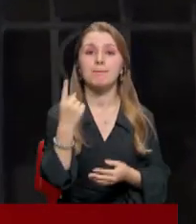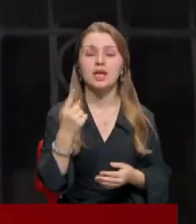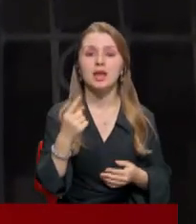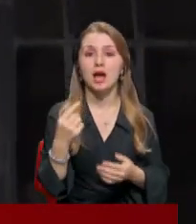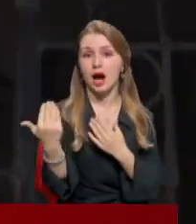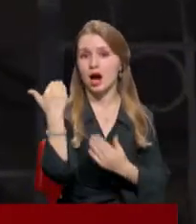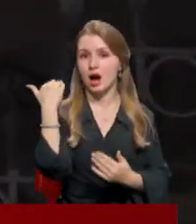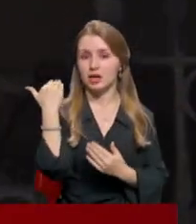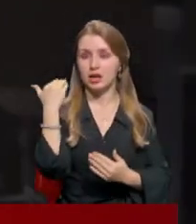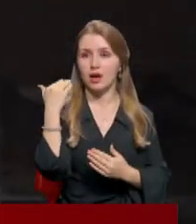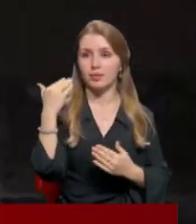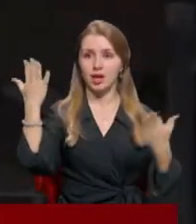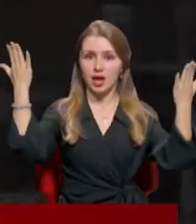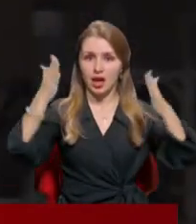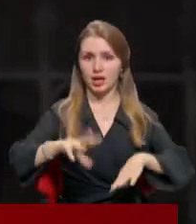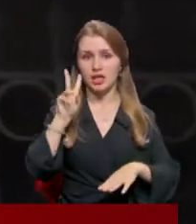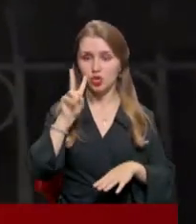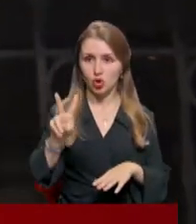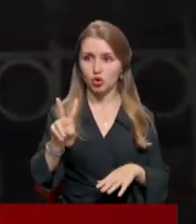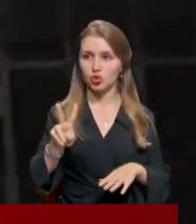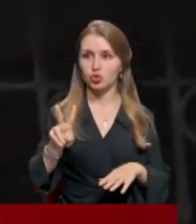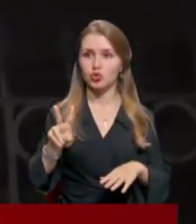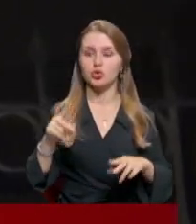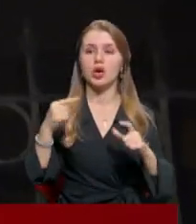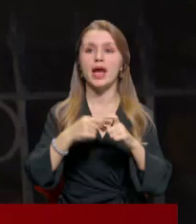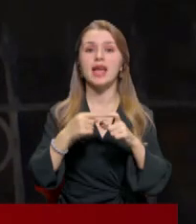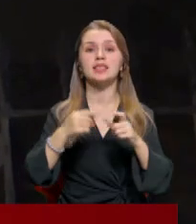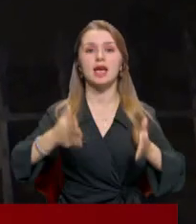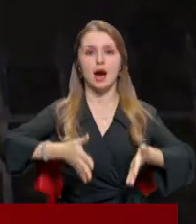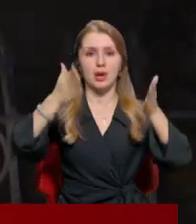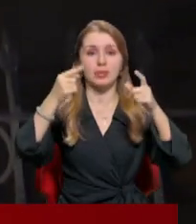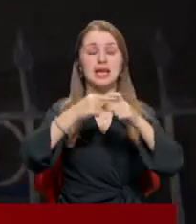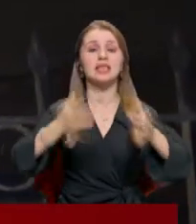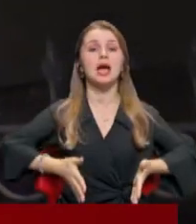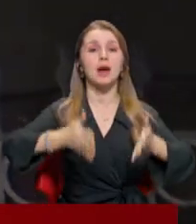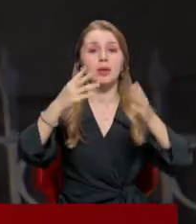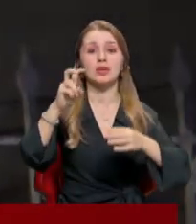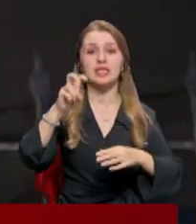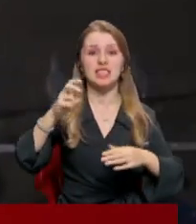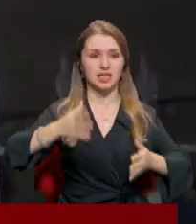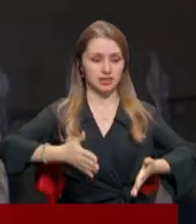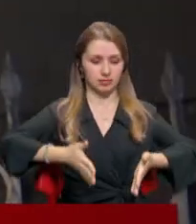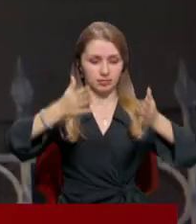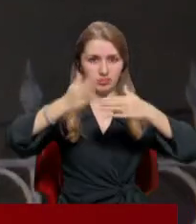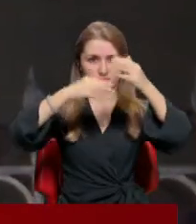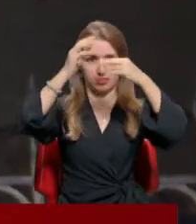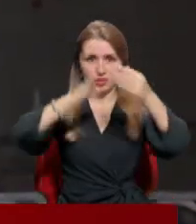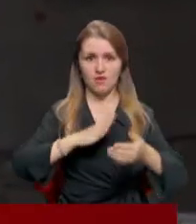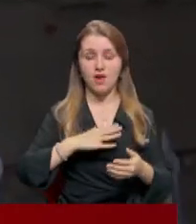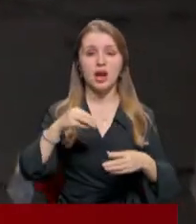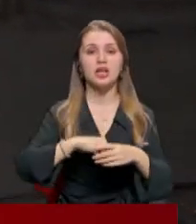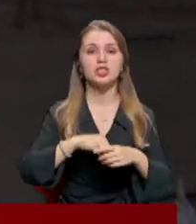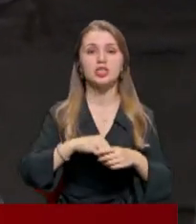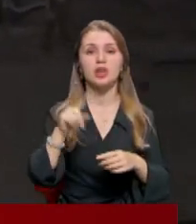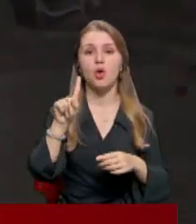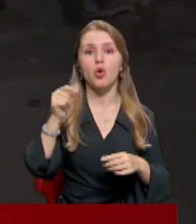tam arkamda enkazını gördüğünüz Ezgi Apartmanı'ydı. Ezgi Apartmanı 8 katlıydı.